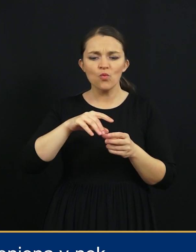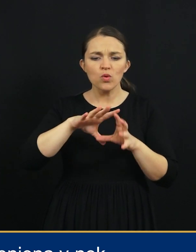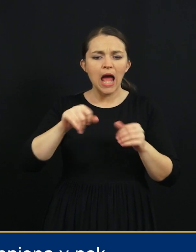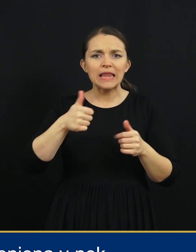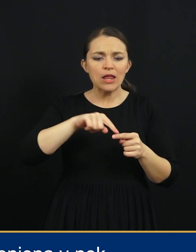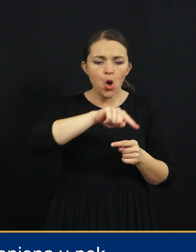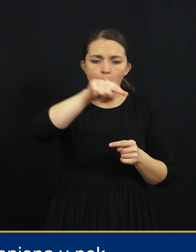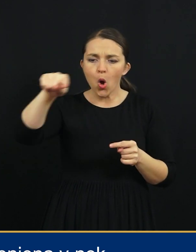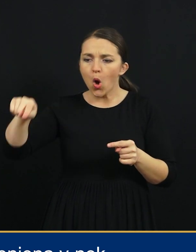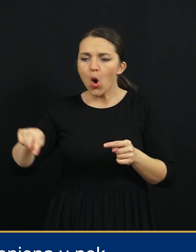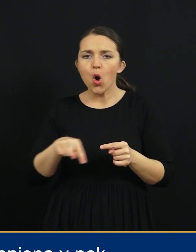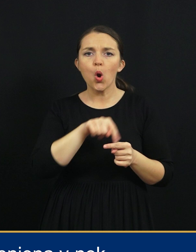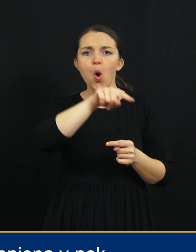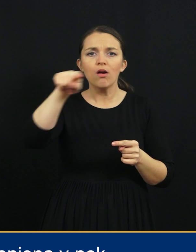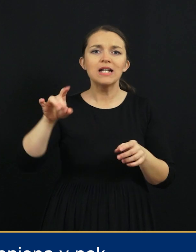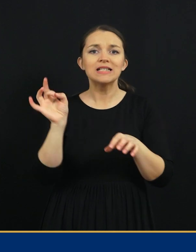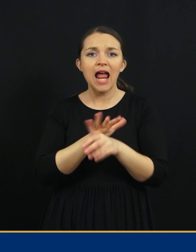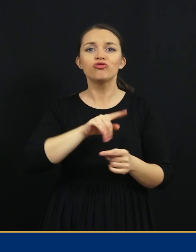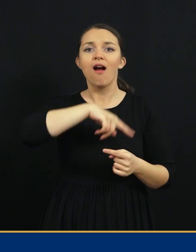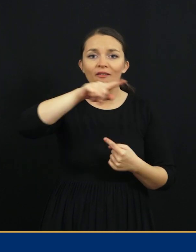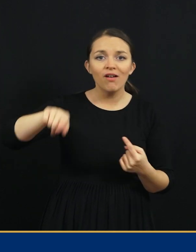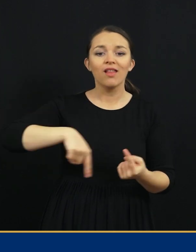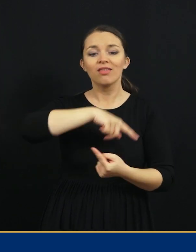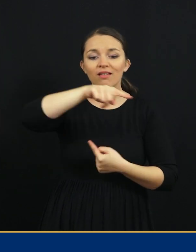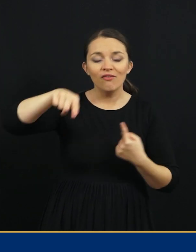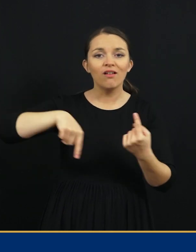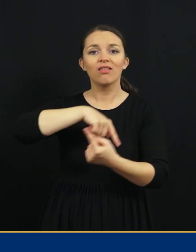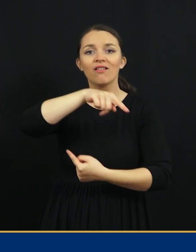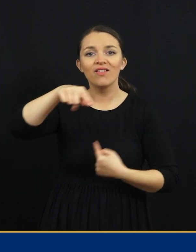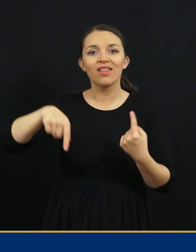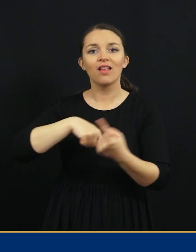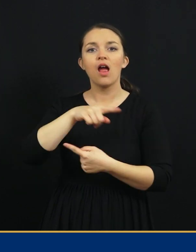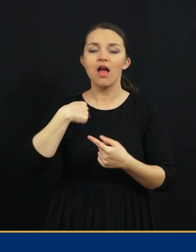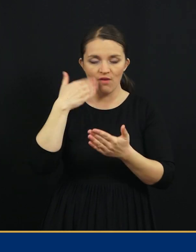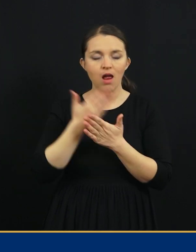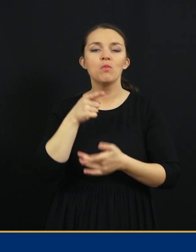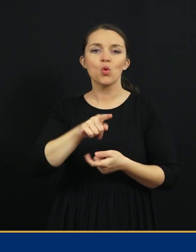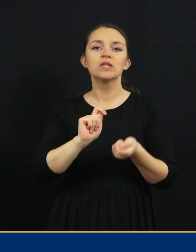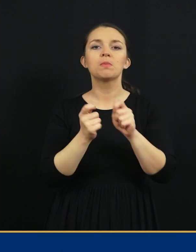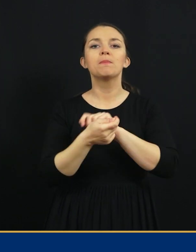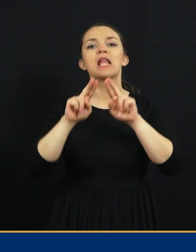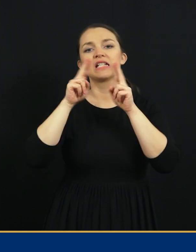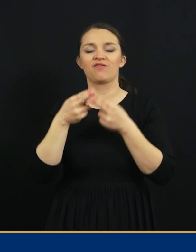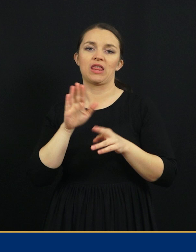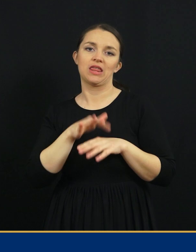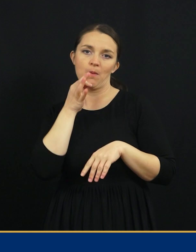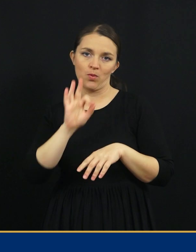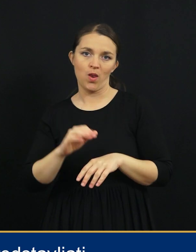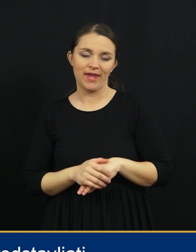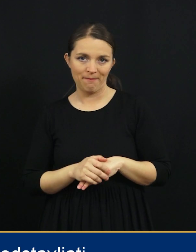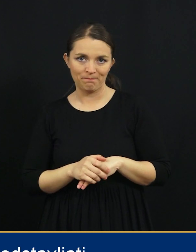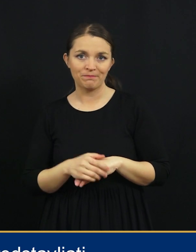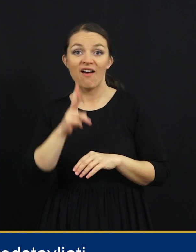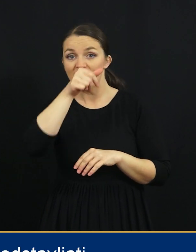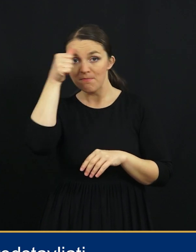krog sreče, ki se vrti in jaz verjamem v to, spreminja svet na bolje. V